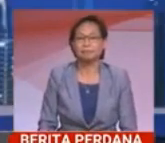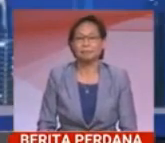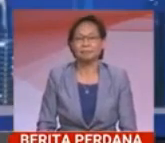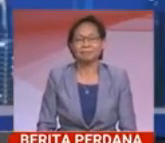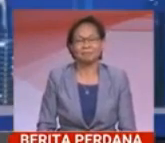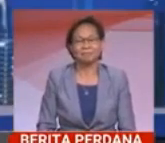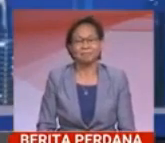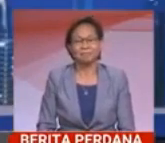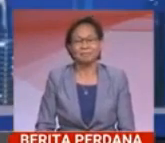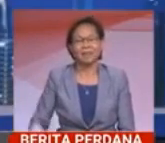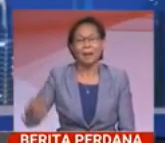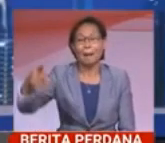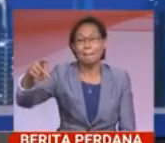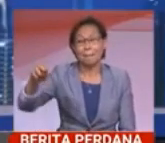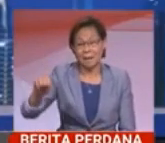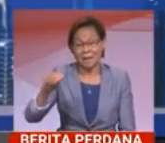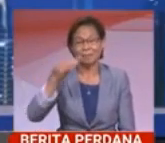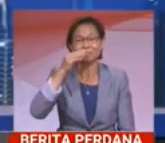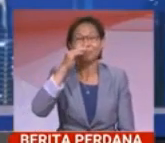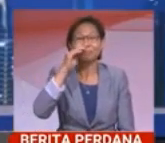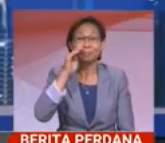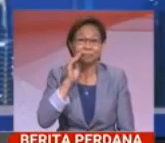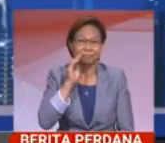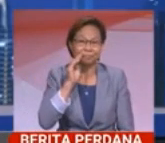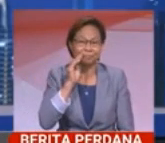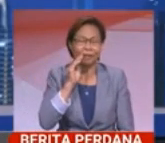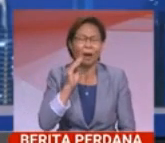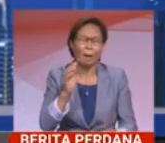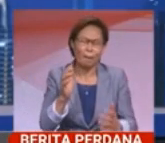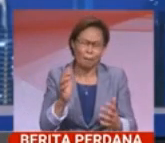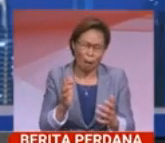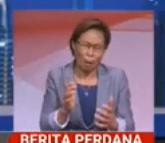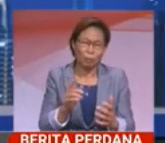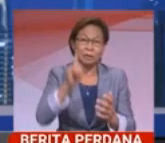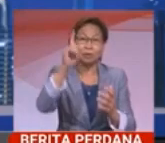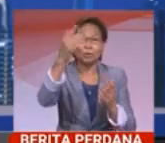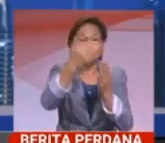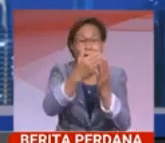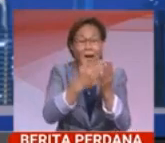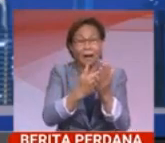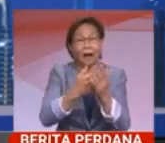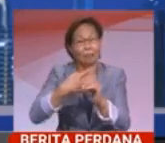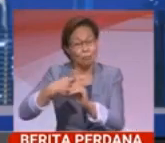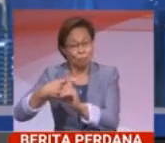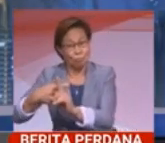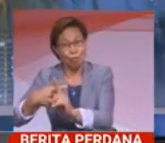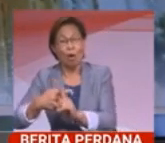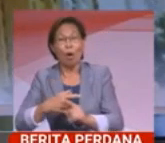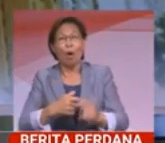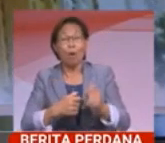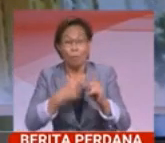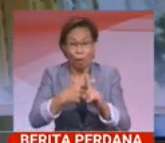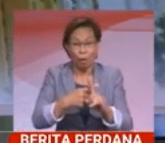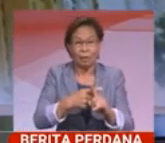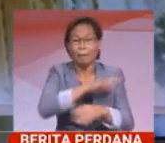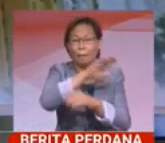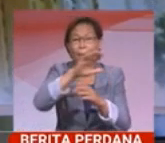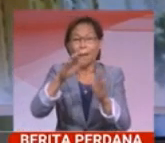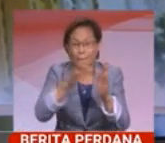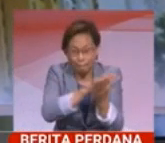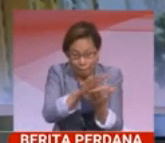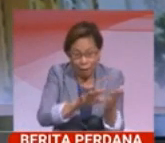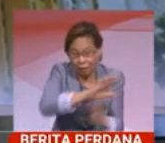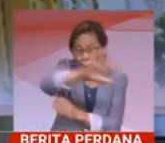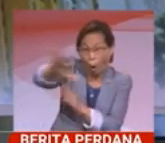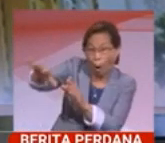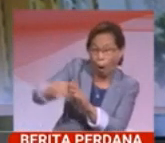hai mechanimals witantri muhidin justin mau satu langkah proaktif dan pelantikan secara holistik disegerakan